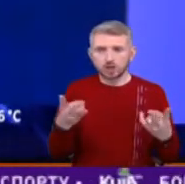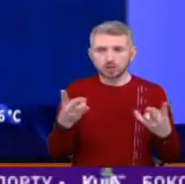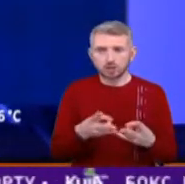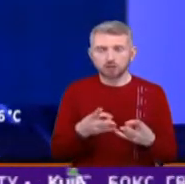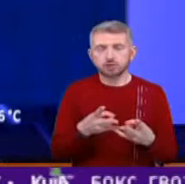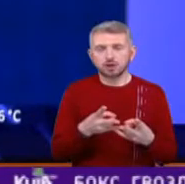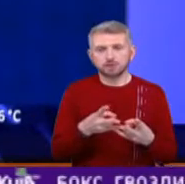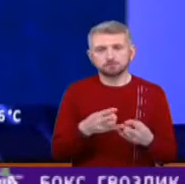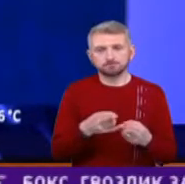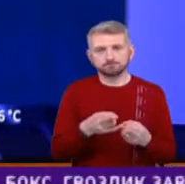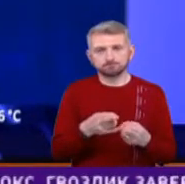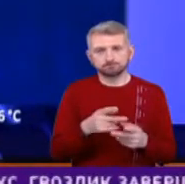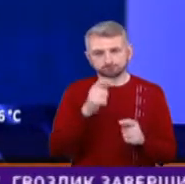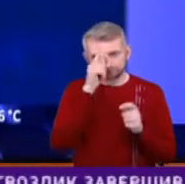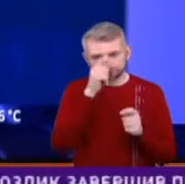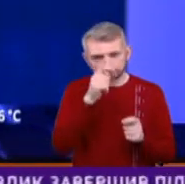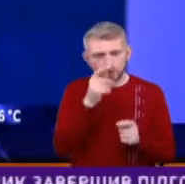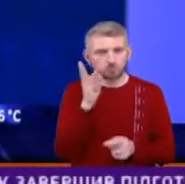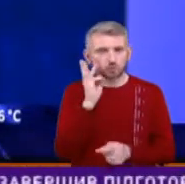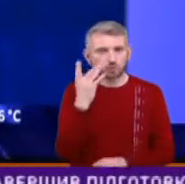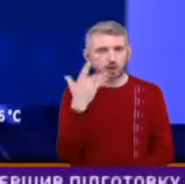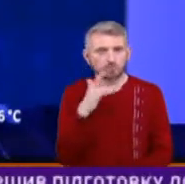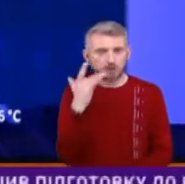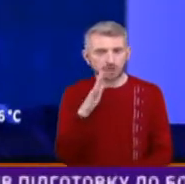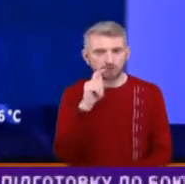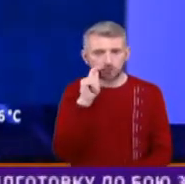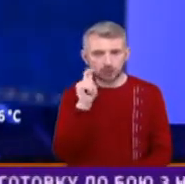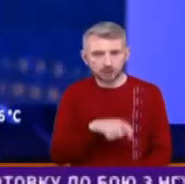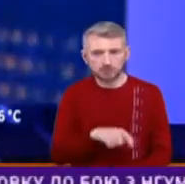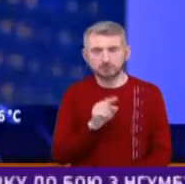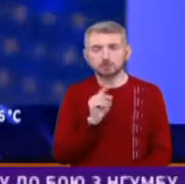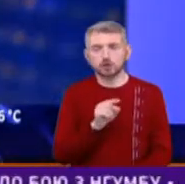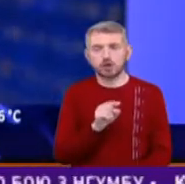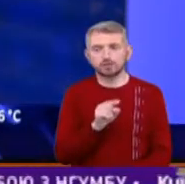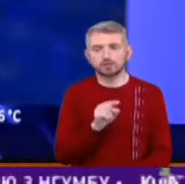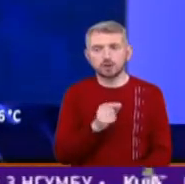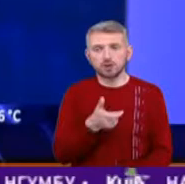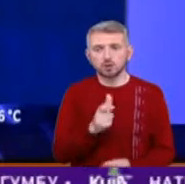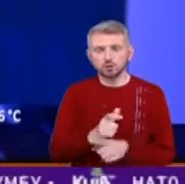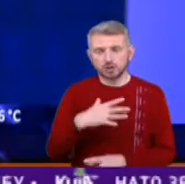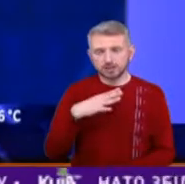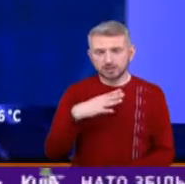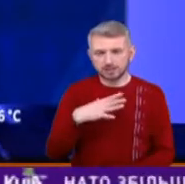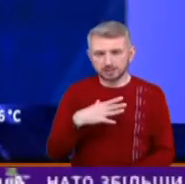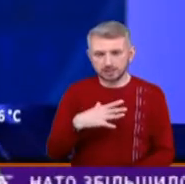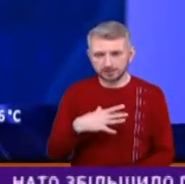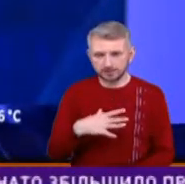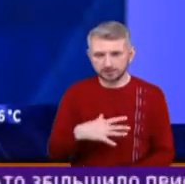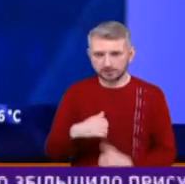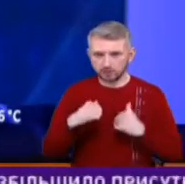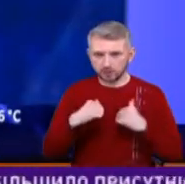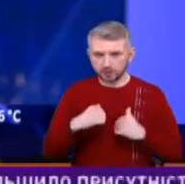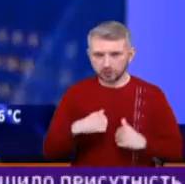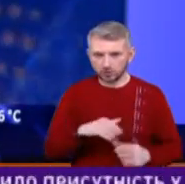віддати належне все ж таки послу Америки в Україні, яка дуже стримано витримала цей удар. Як